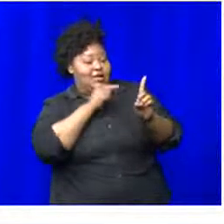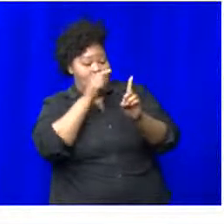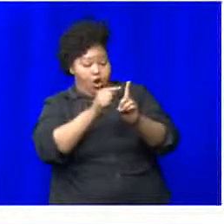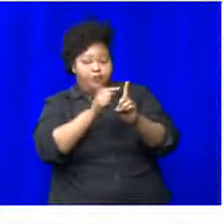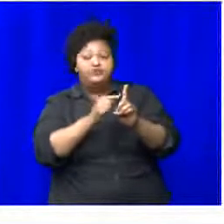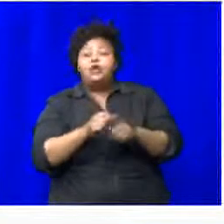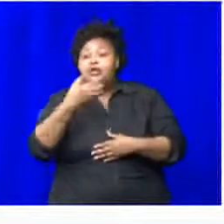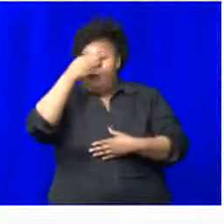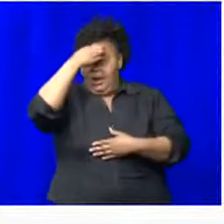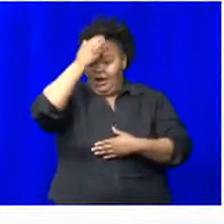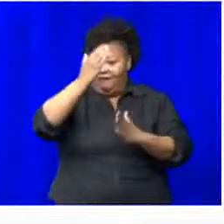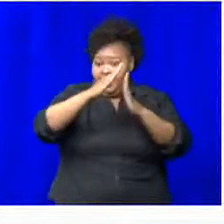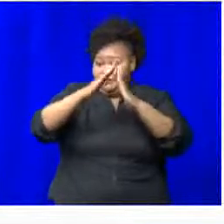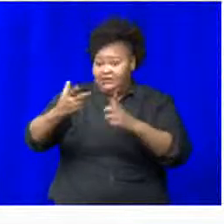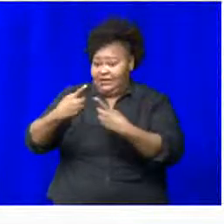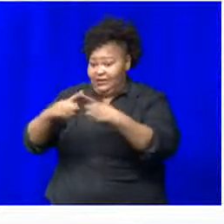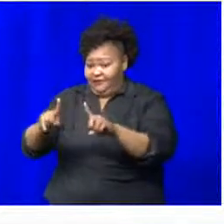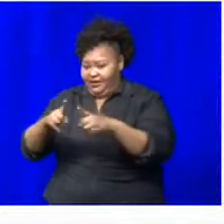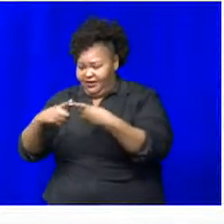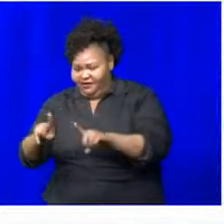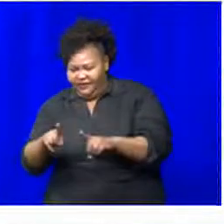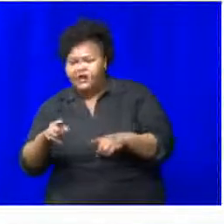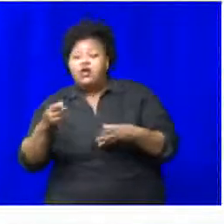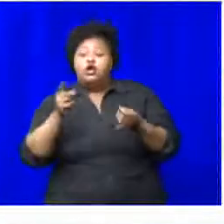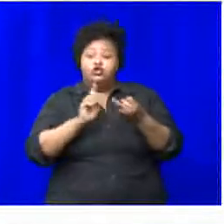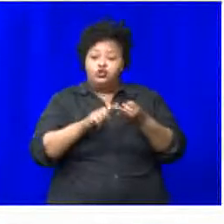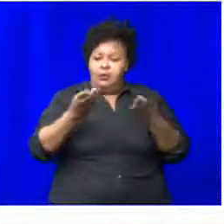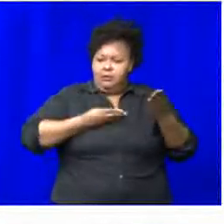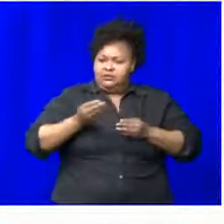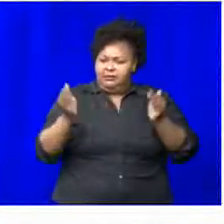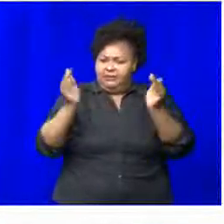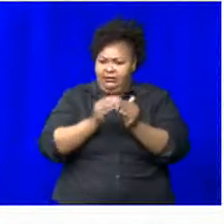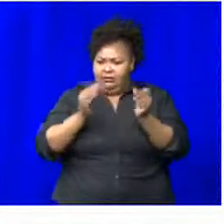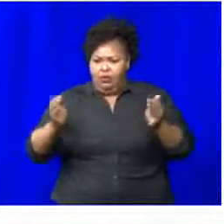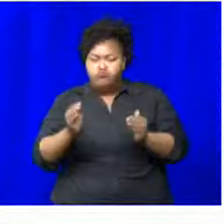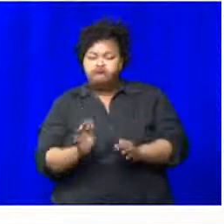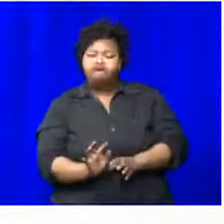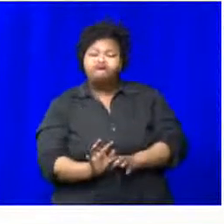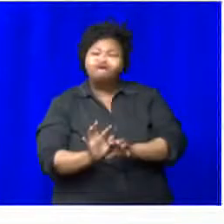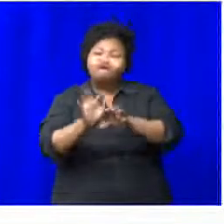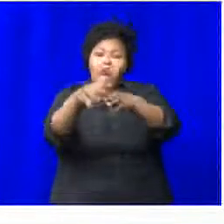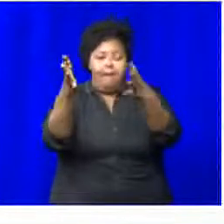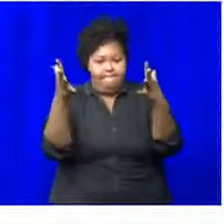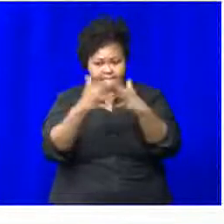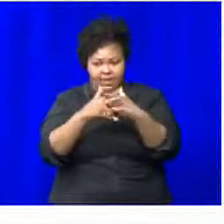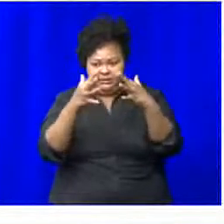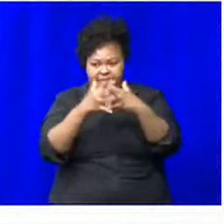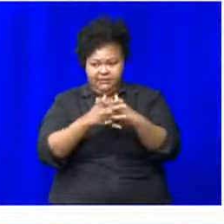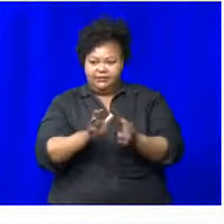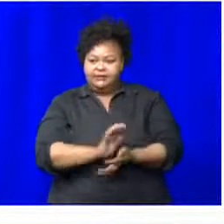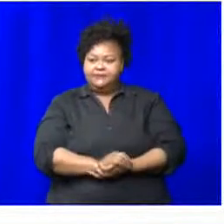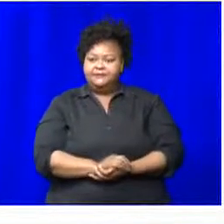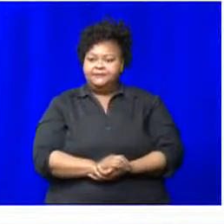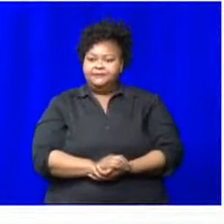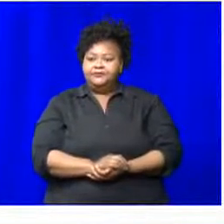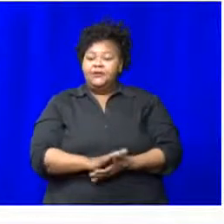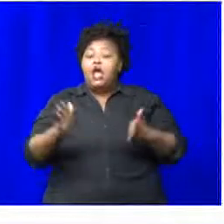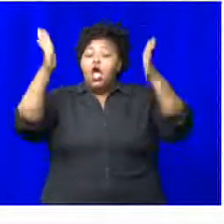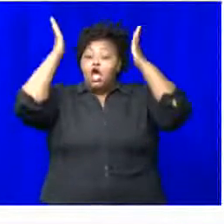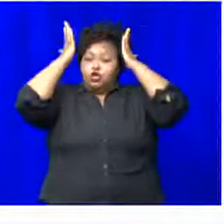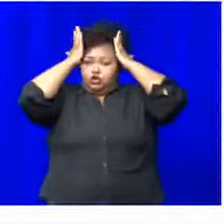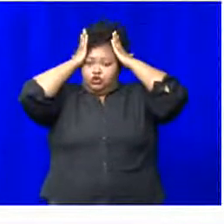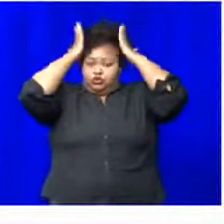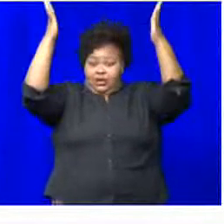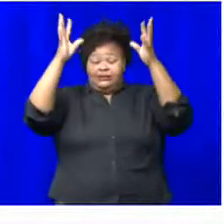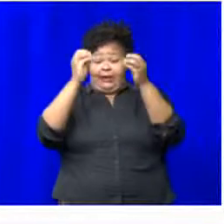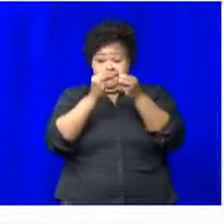nematiko lathinzekako kanye nabosomabhizinisi labancane nalabakhulu. Libhange le-Eswatini Bank lihlanganisa